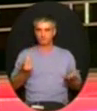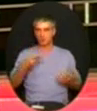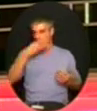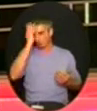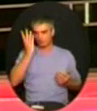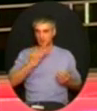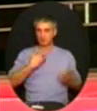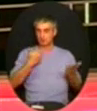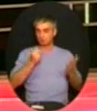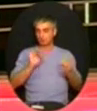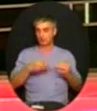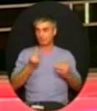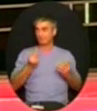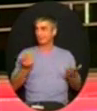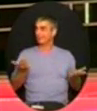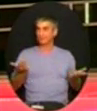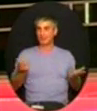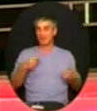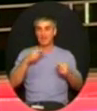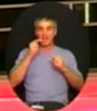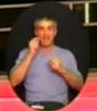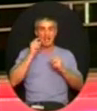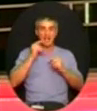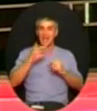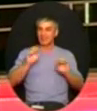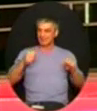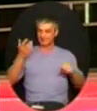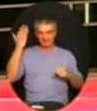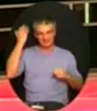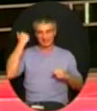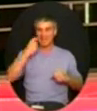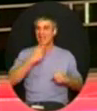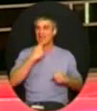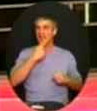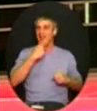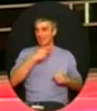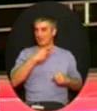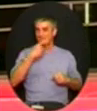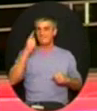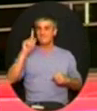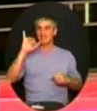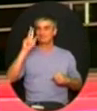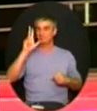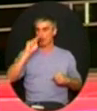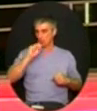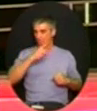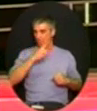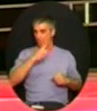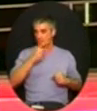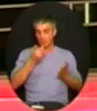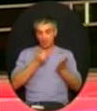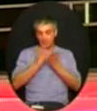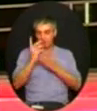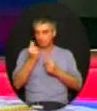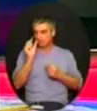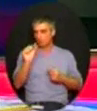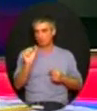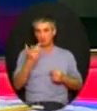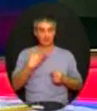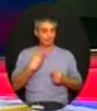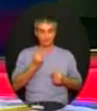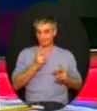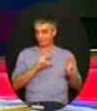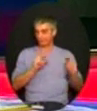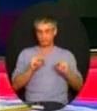קיבל 60,000 שקלים. עזר ויצמן על סכום דומה, נשיא המדינה, זל, הלך הביתה. קיבל סכום